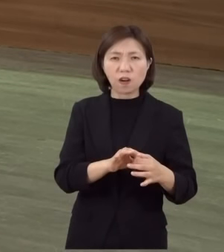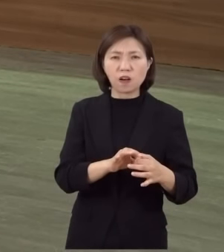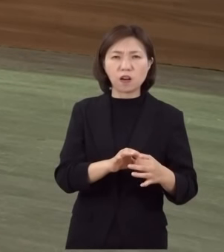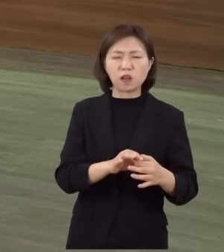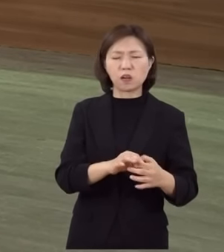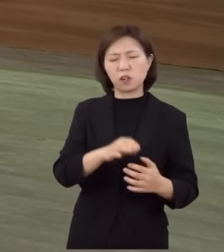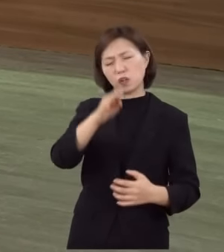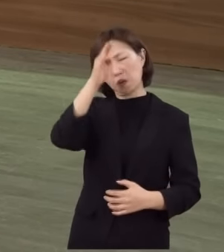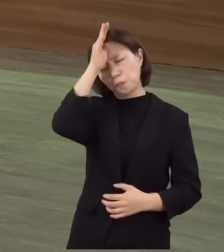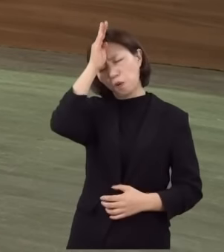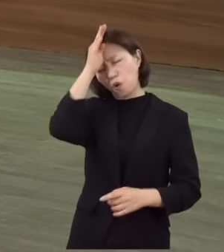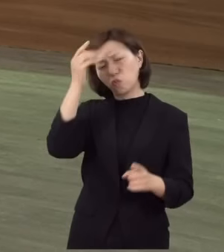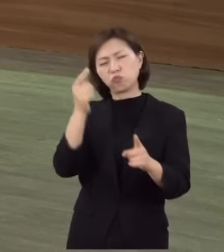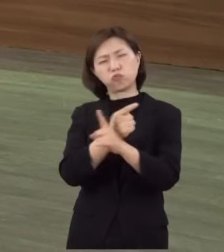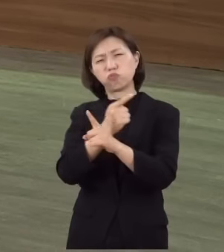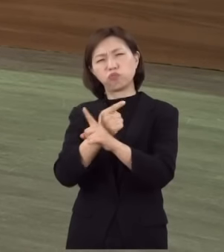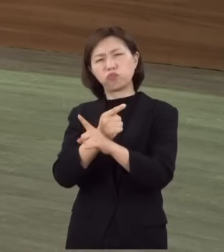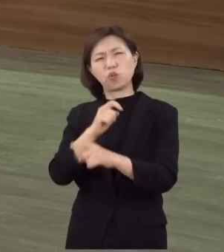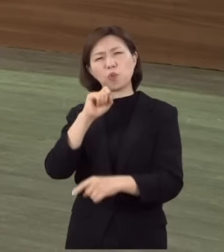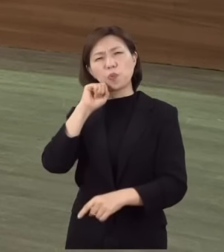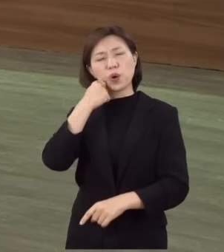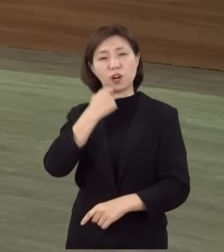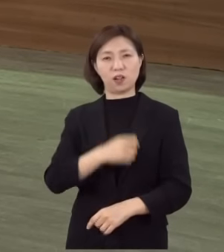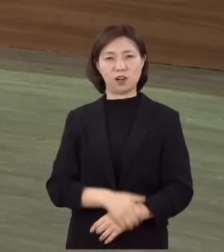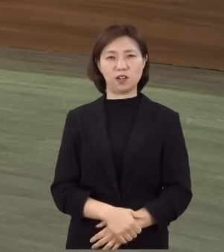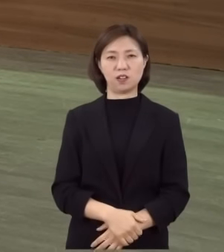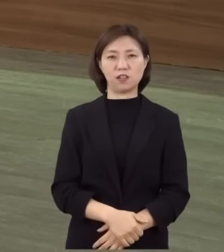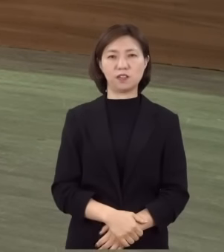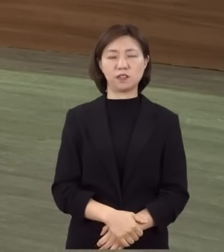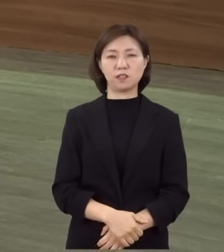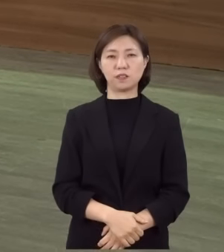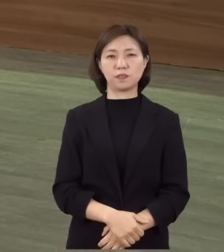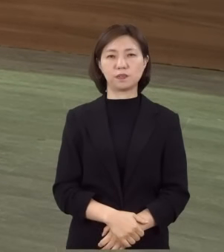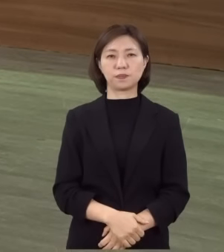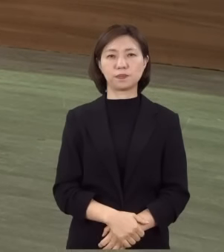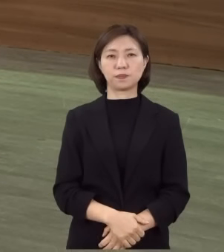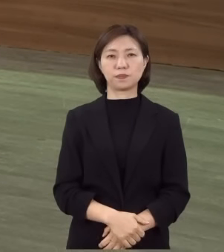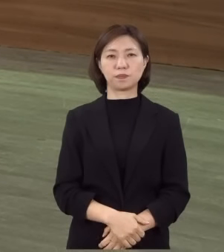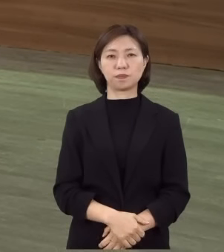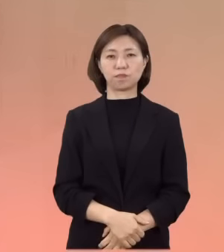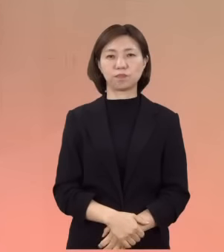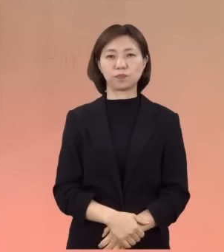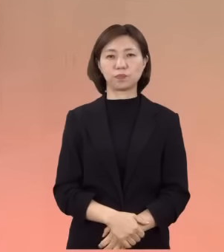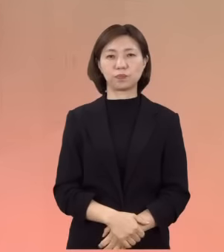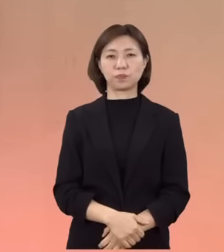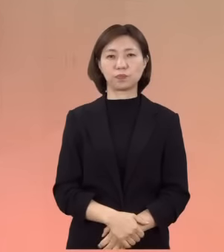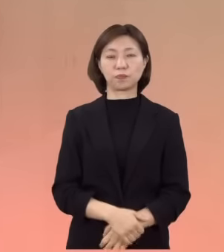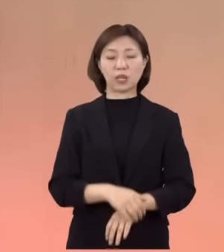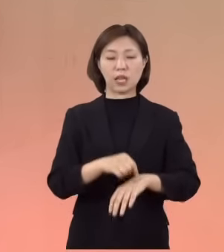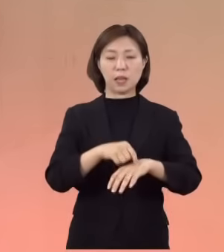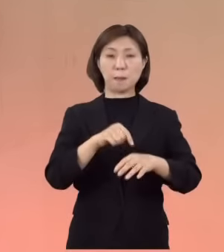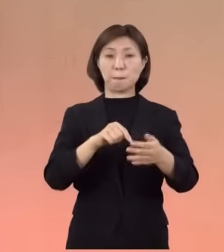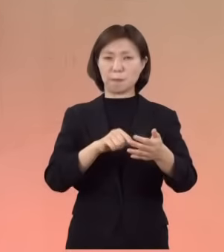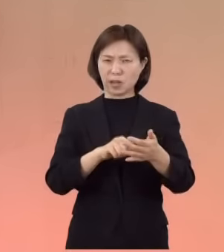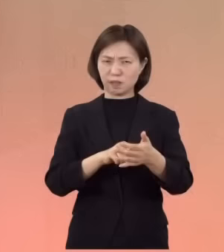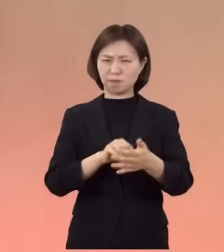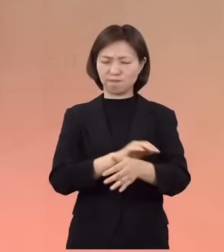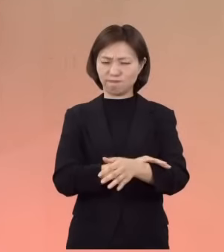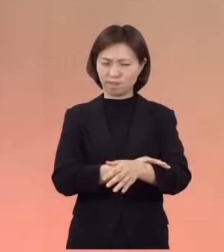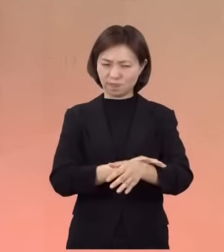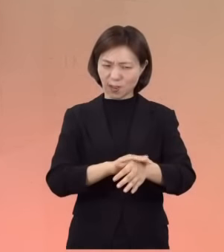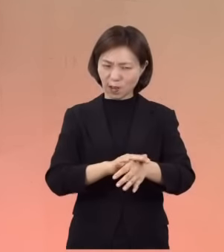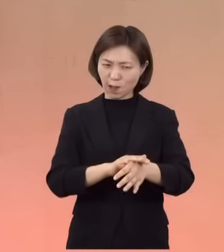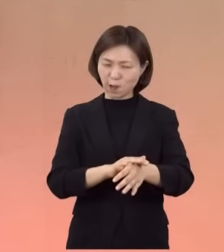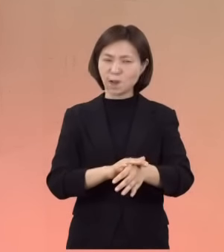이러한 병을 고치기가 쉽지 않습니다 역시 마음을